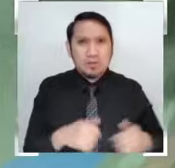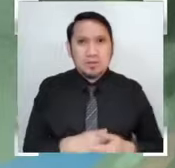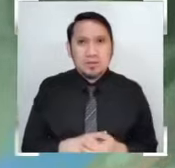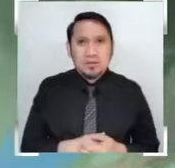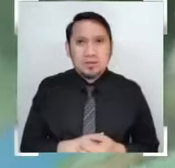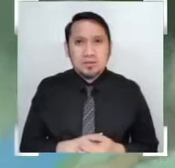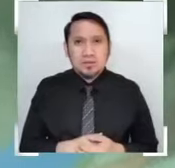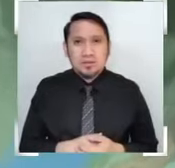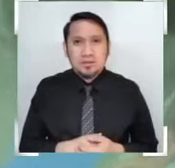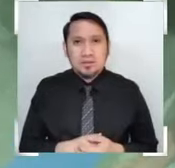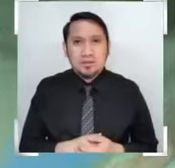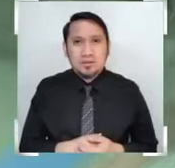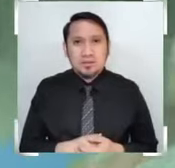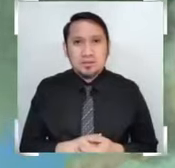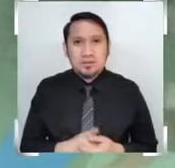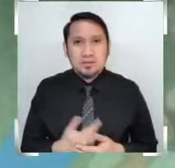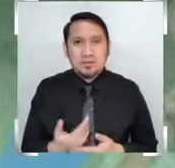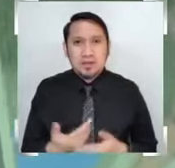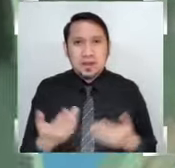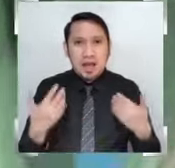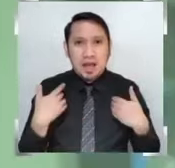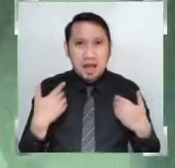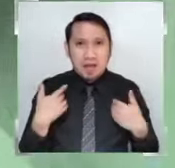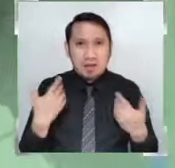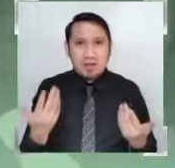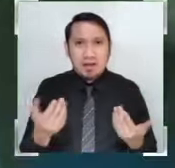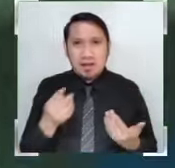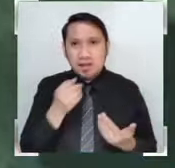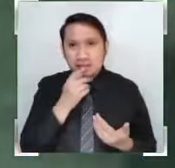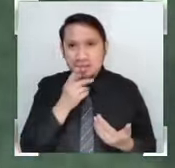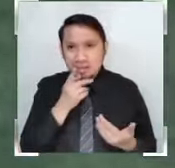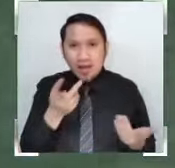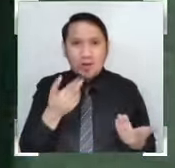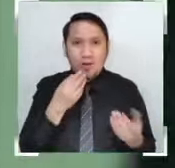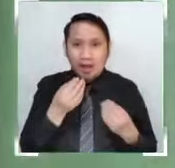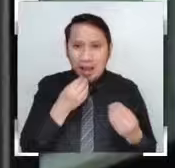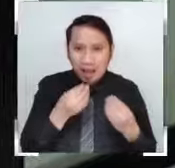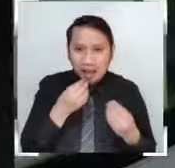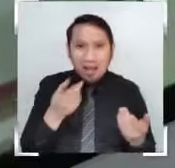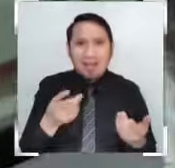At kung hindi alisto, instant merienda ka ng mga zombie.